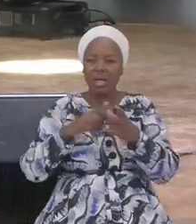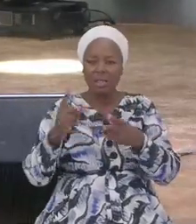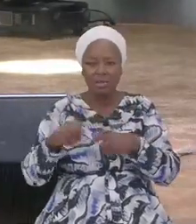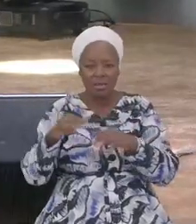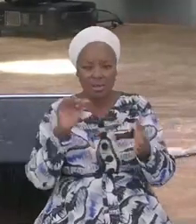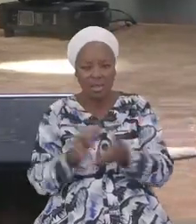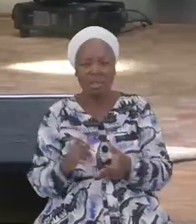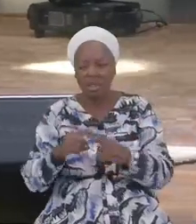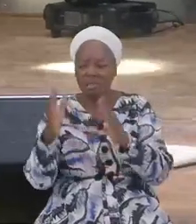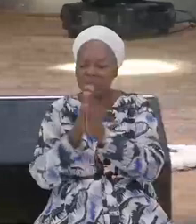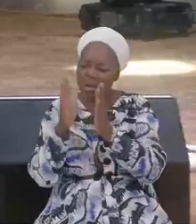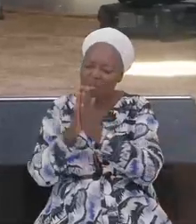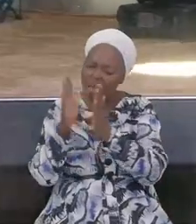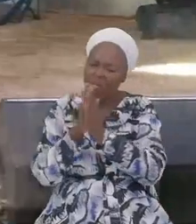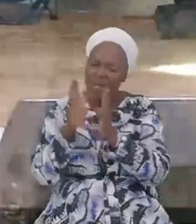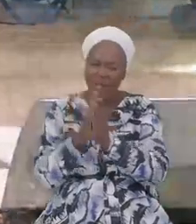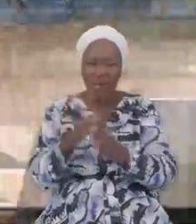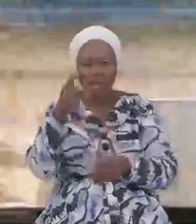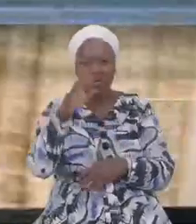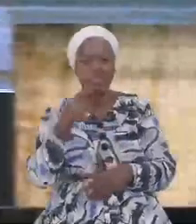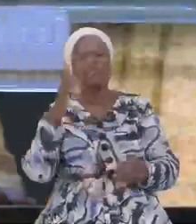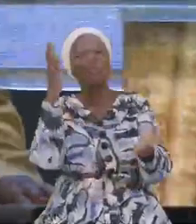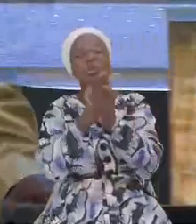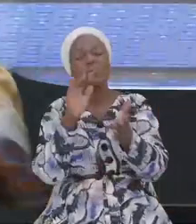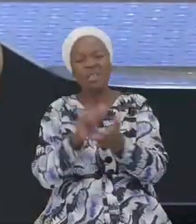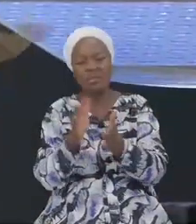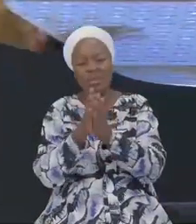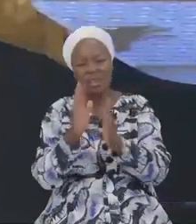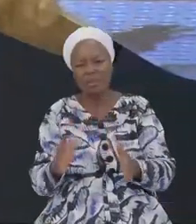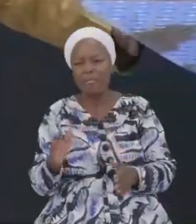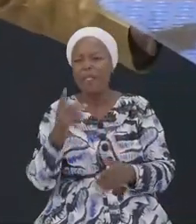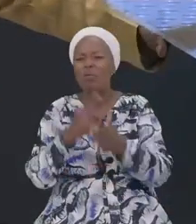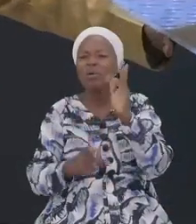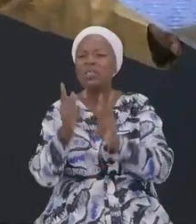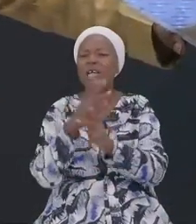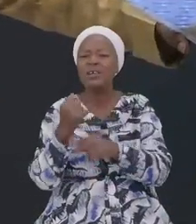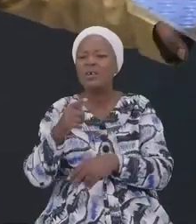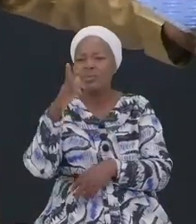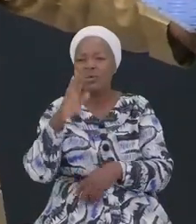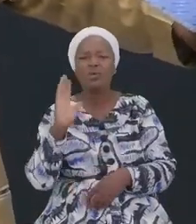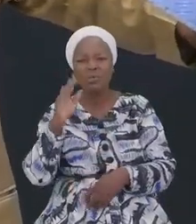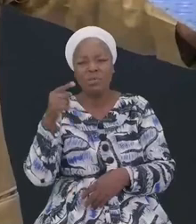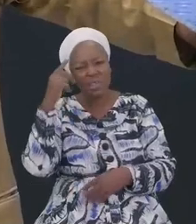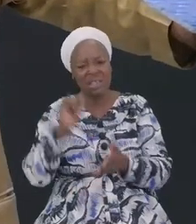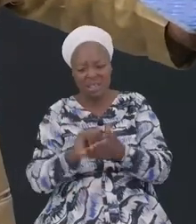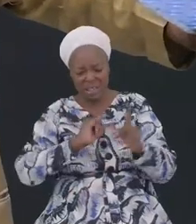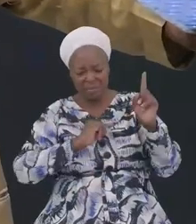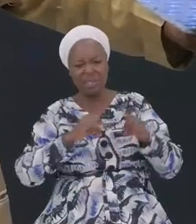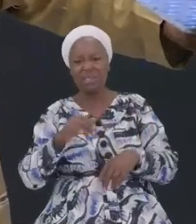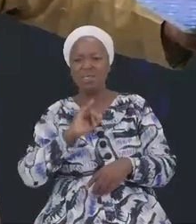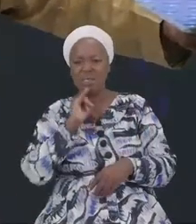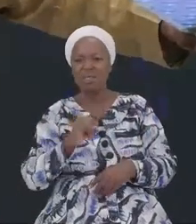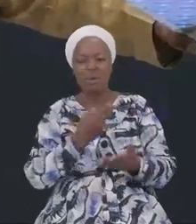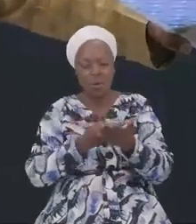fait ça, vous priez, Dieu dit arrêtez la prière. Quel genre de Dieu vous pensez que je suis? Je suis saint,